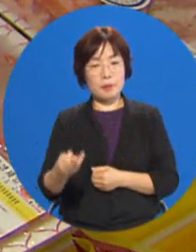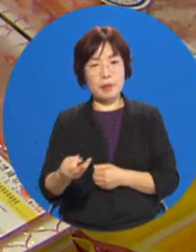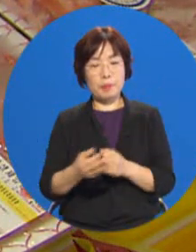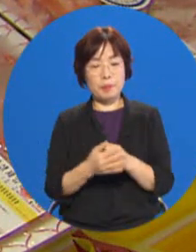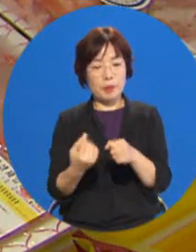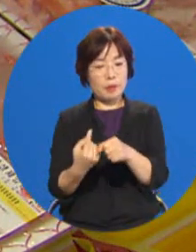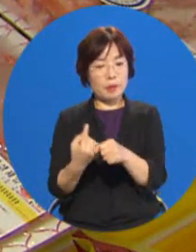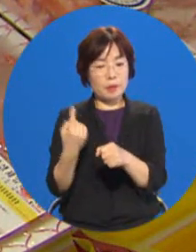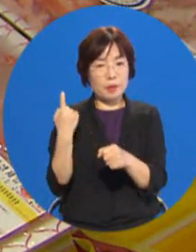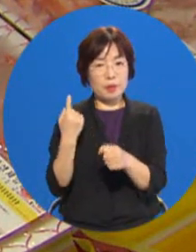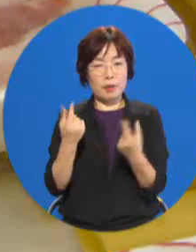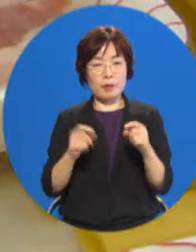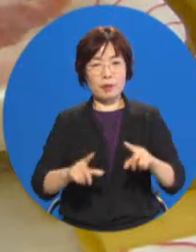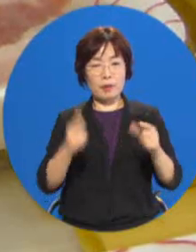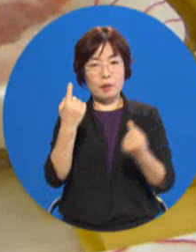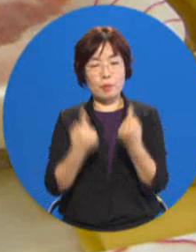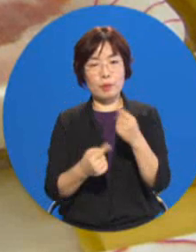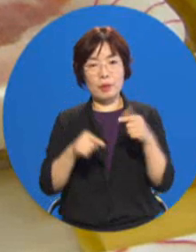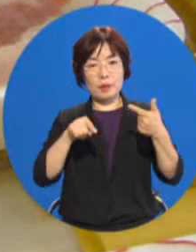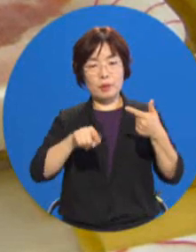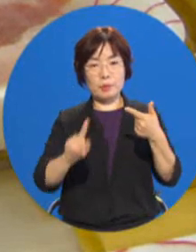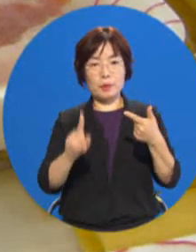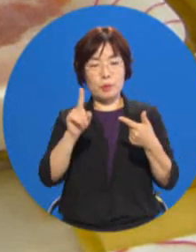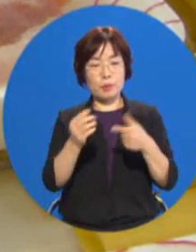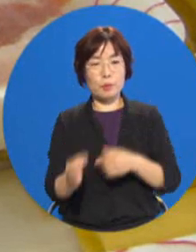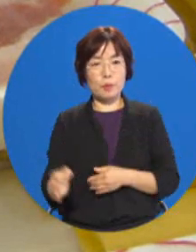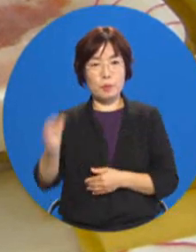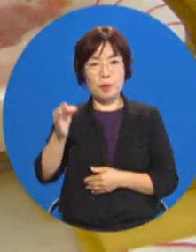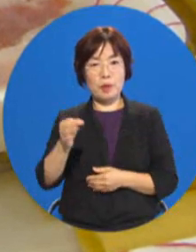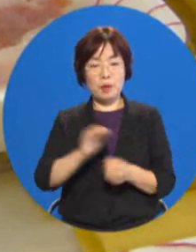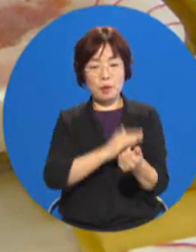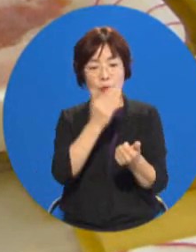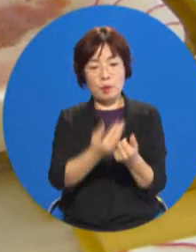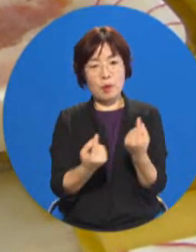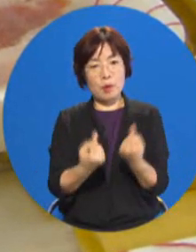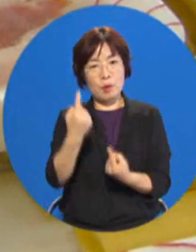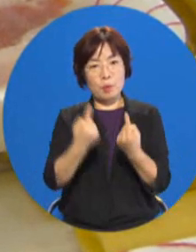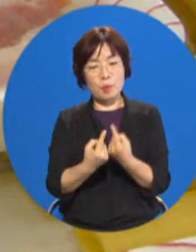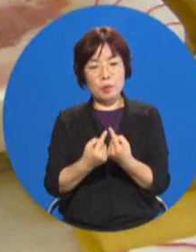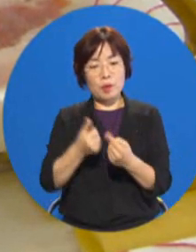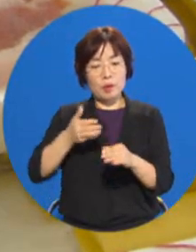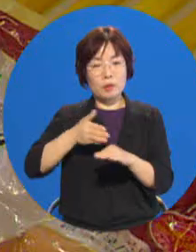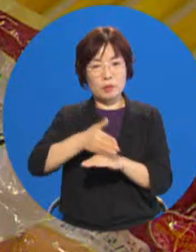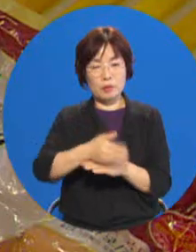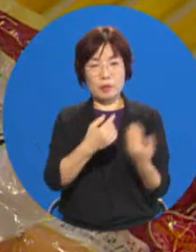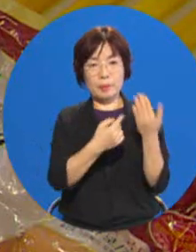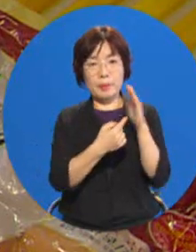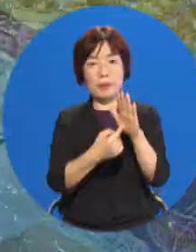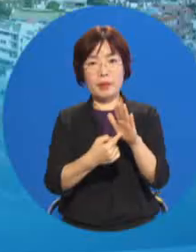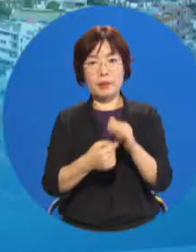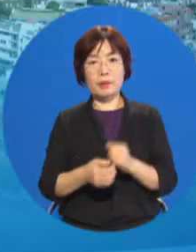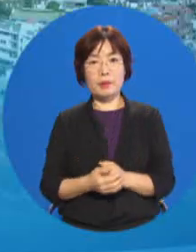1년 전 같은 날보다도 6.1%가 높아 도매가에 비해 더디게 반응했습니다.